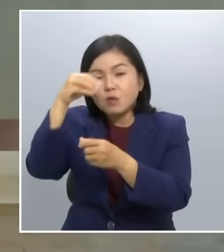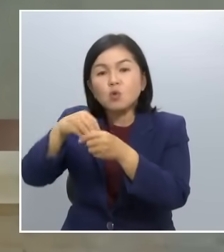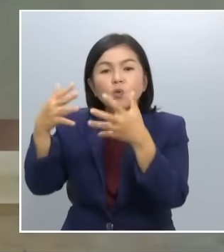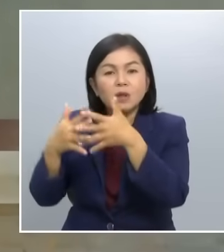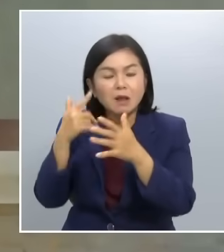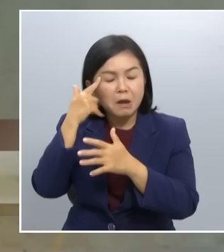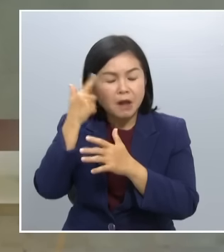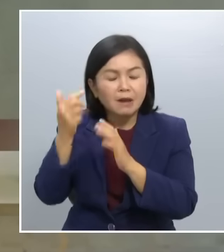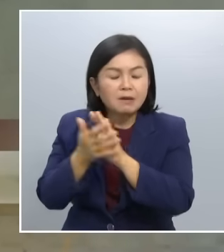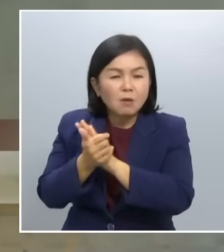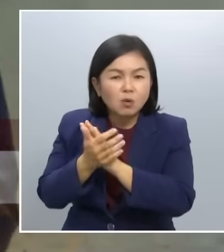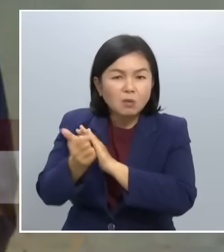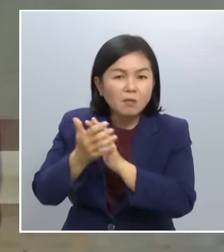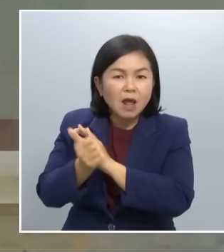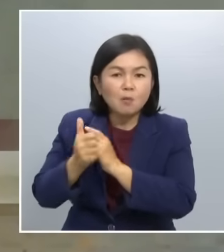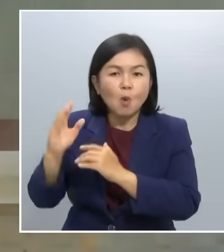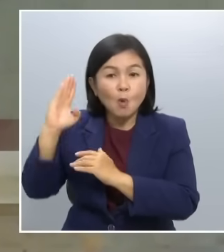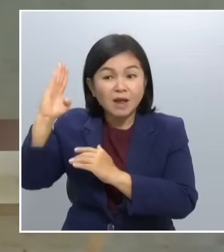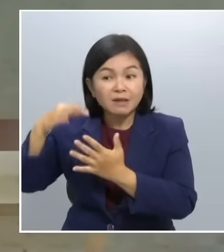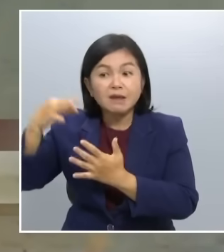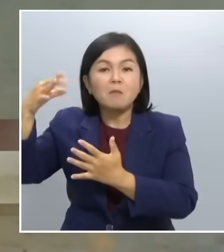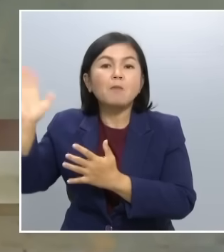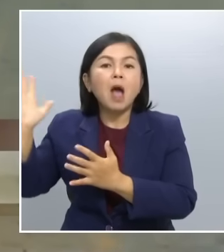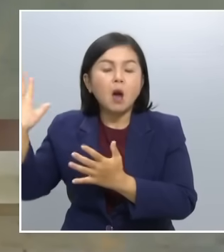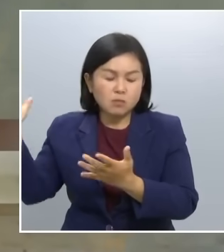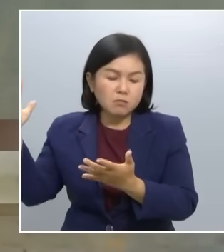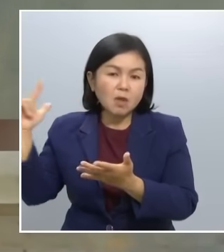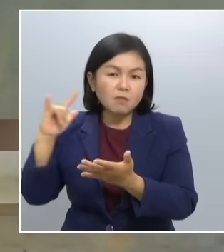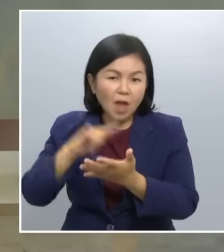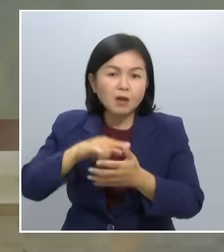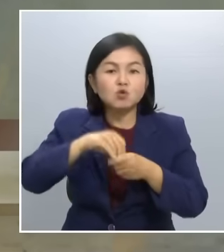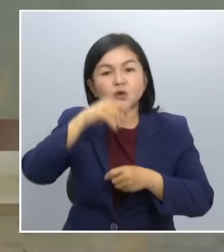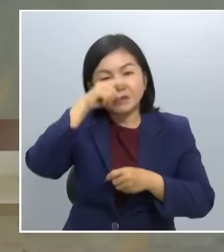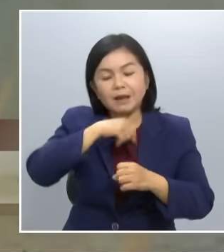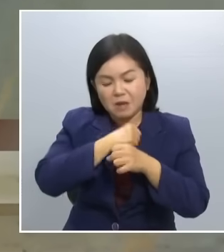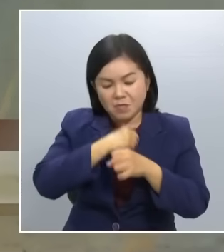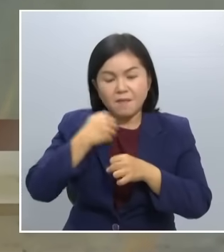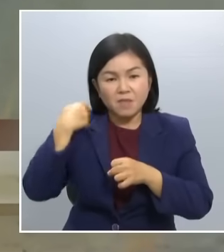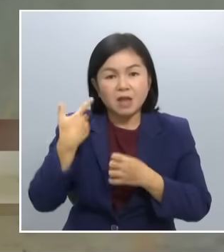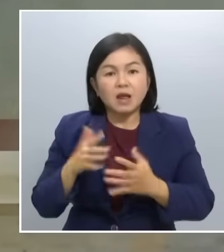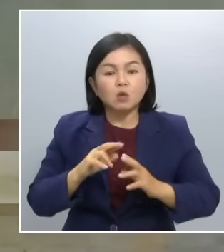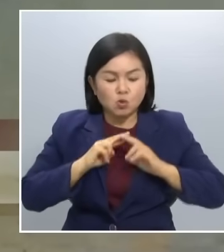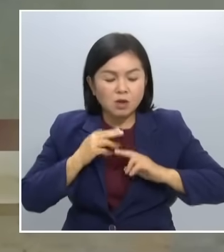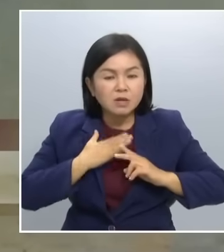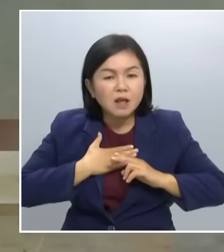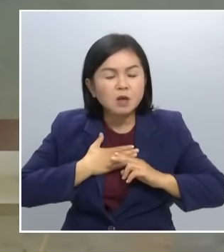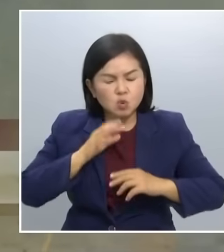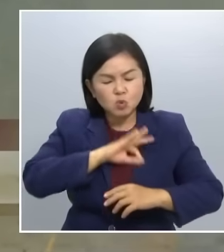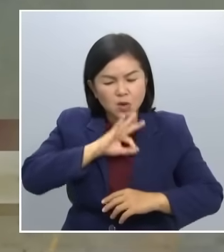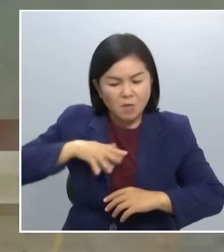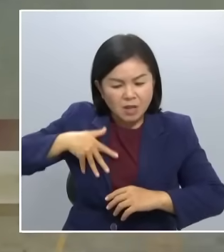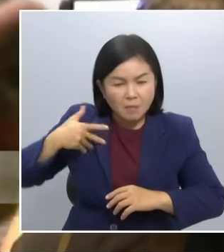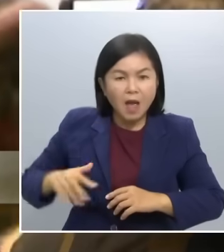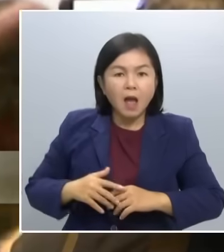เก่งมากจนมีบริษัทต้องการตัวผมก็เลยกลับไปทำงานบริษัทต่างชาติที่อยู่ในไทยและส่วนตัวก็ไม่สบายใจถูก